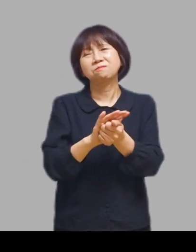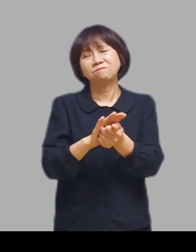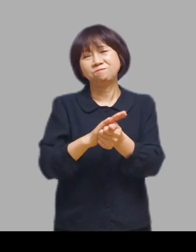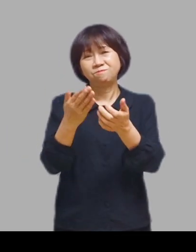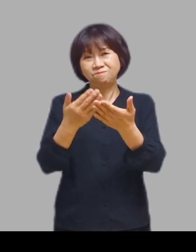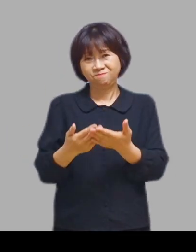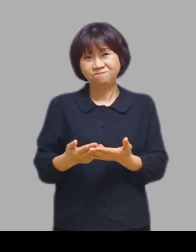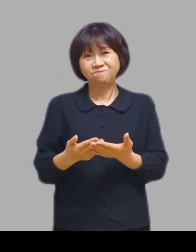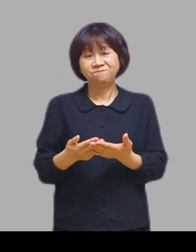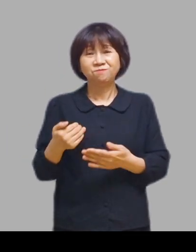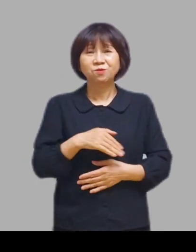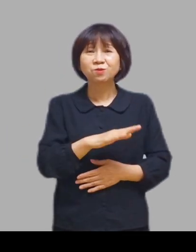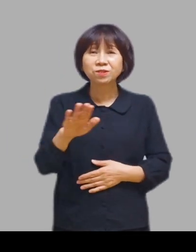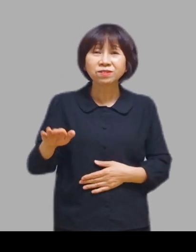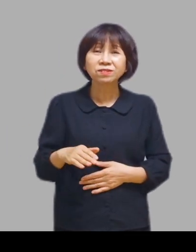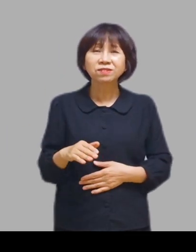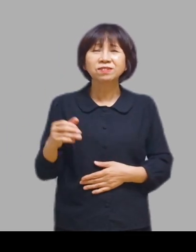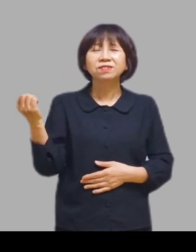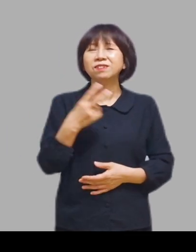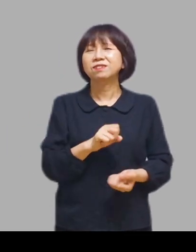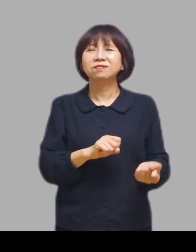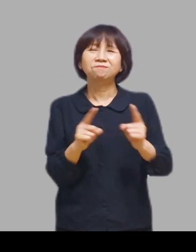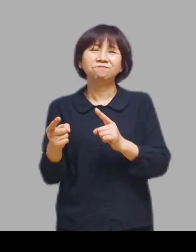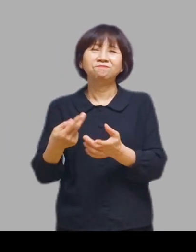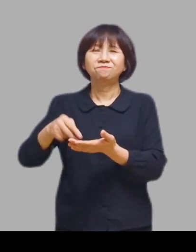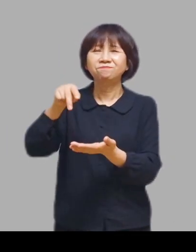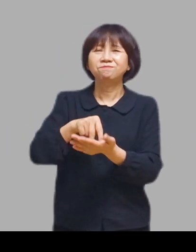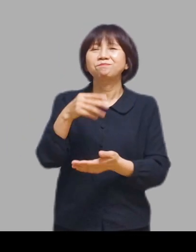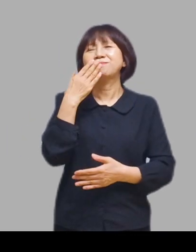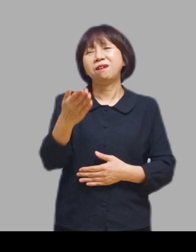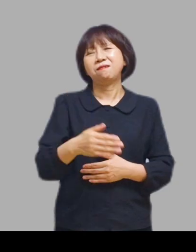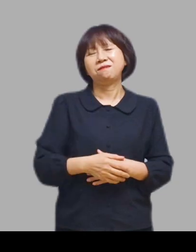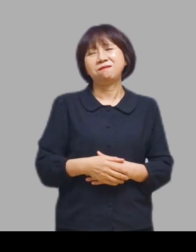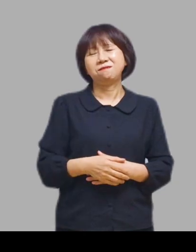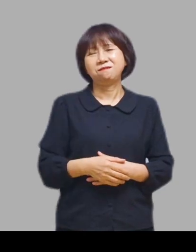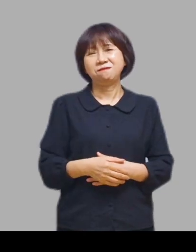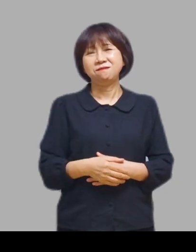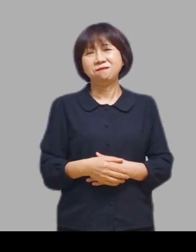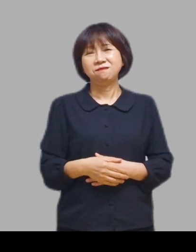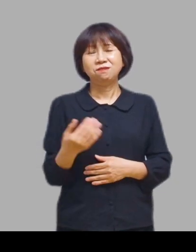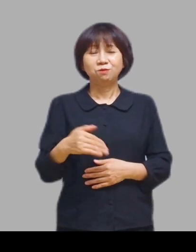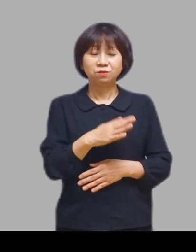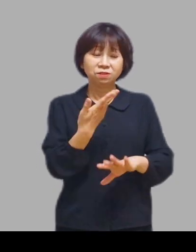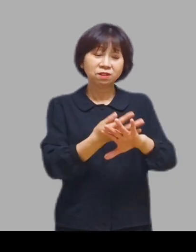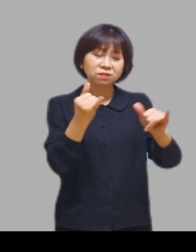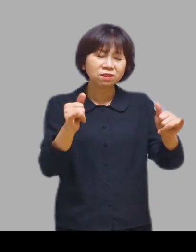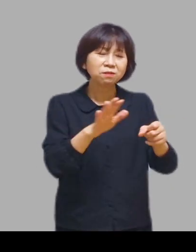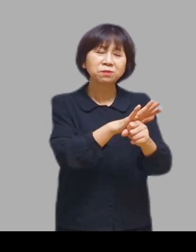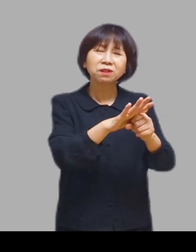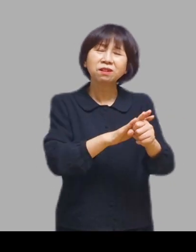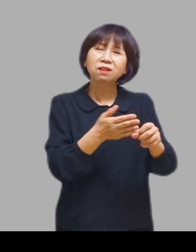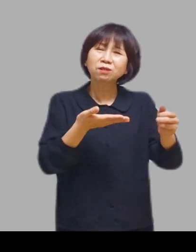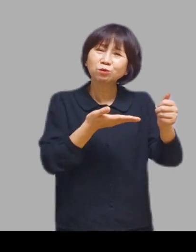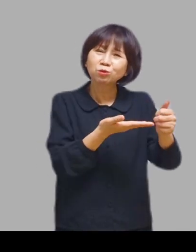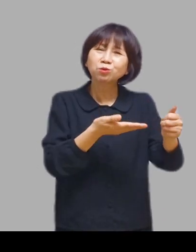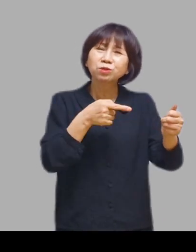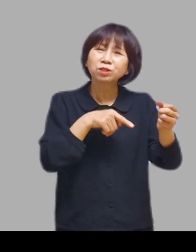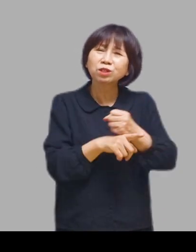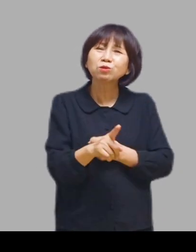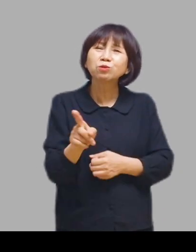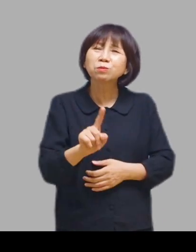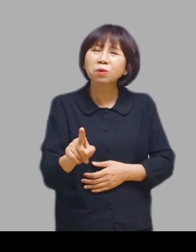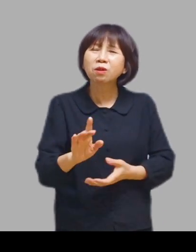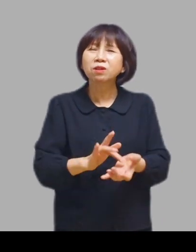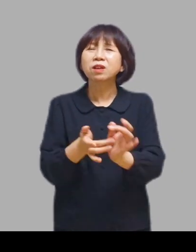우리는 다시 일어설 수 있게 된 거죠. 맞아요. 우리가 다른 사람을 사랑할 수 있는 이유 거기에